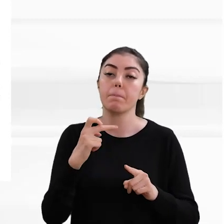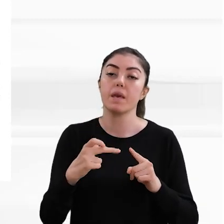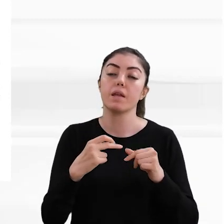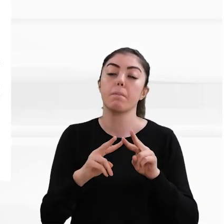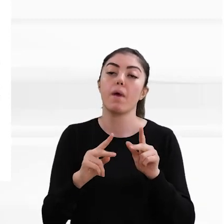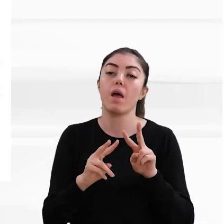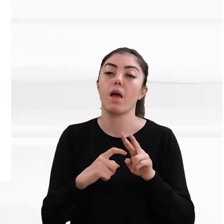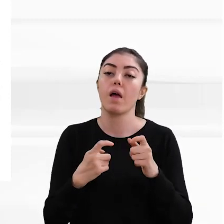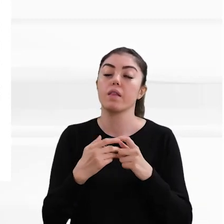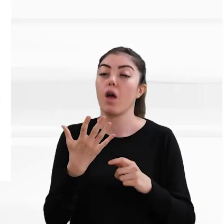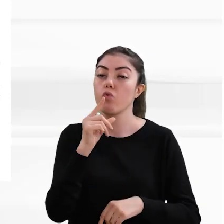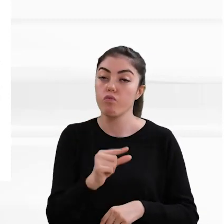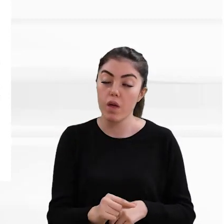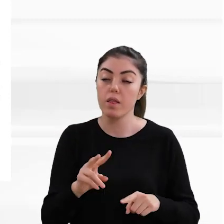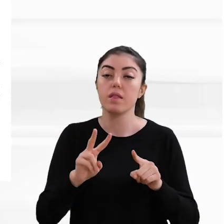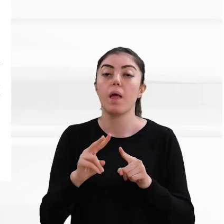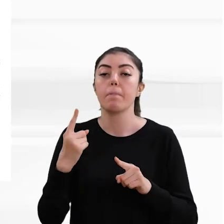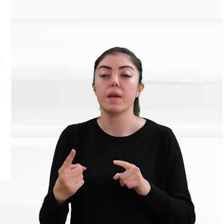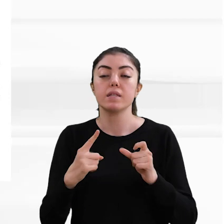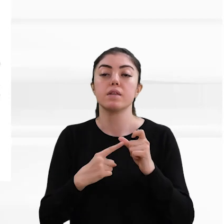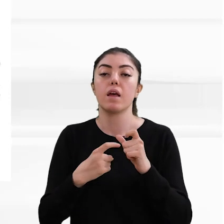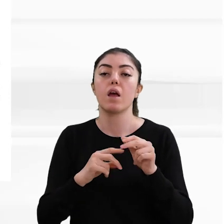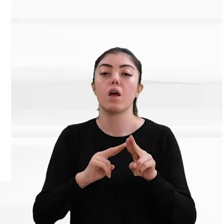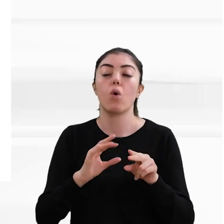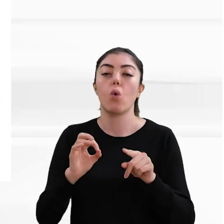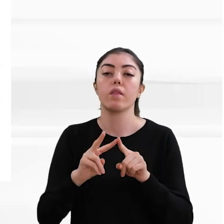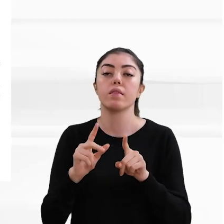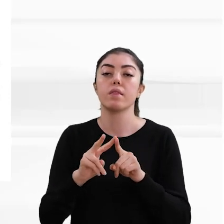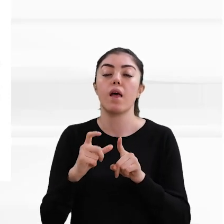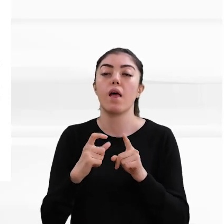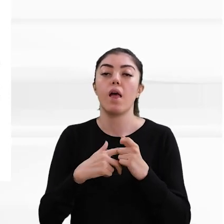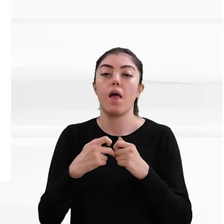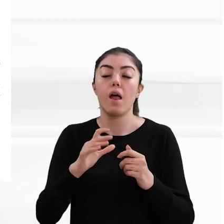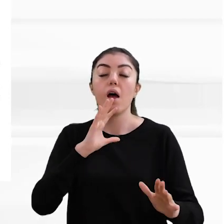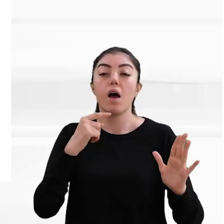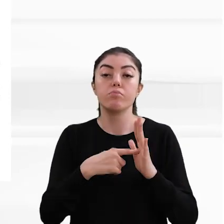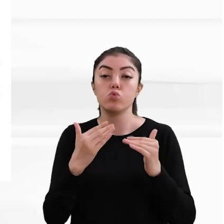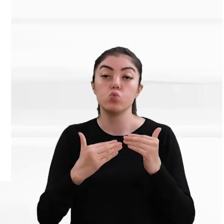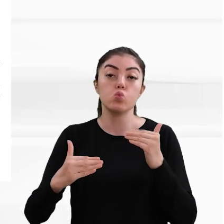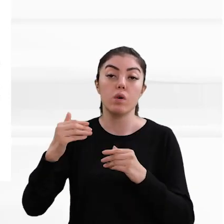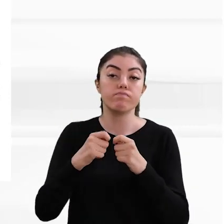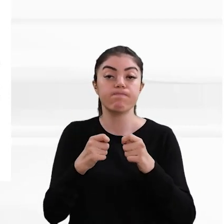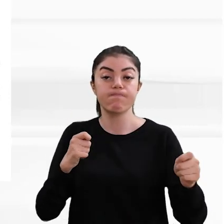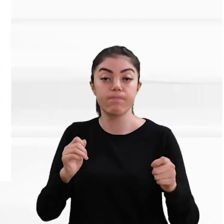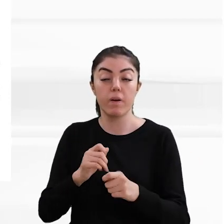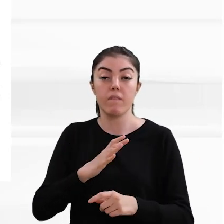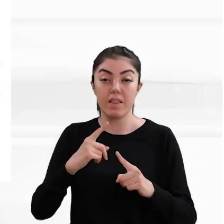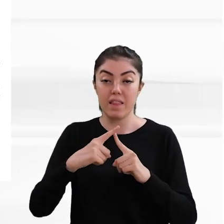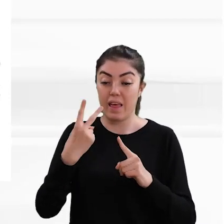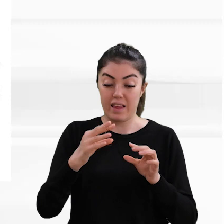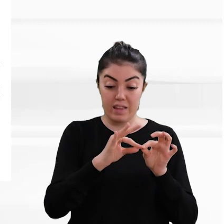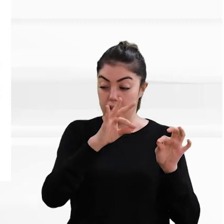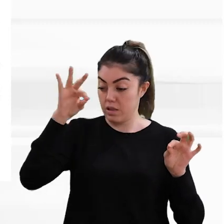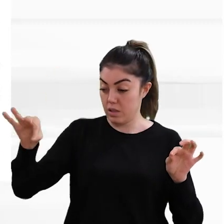Yani N1 primer küçük olacak N1 sekonderden. Şimdi akım buradan yüksek gerilimle